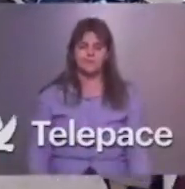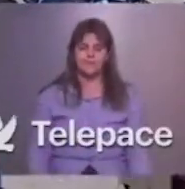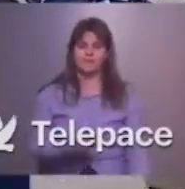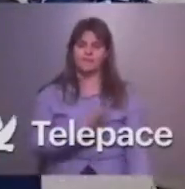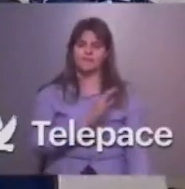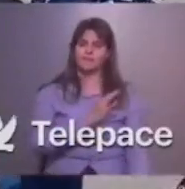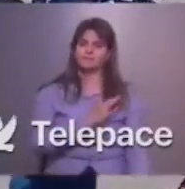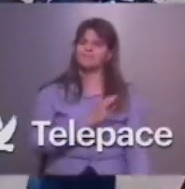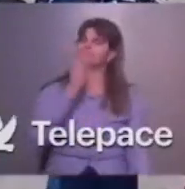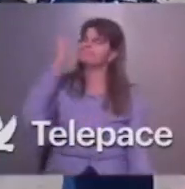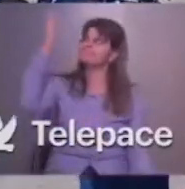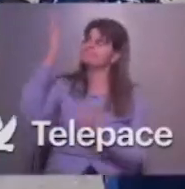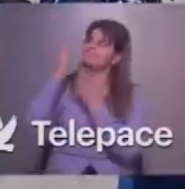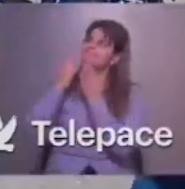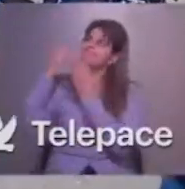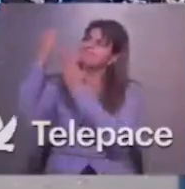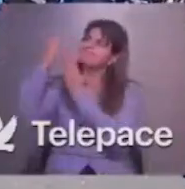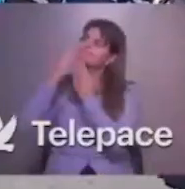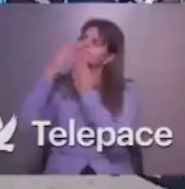Gracias